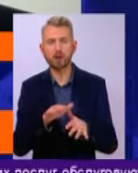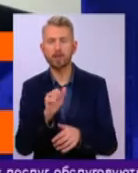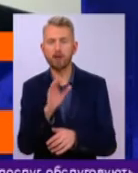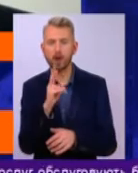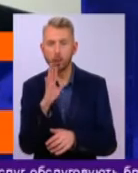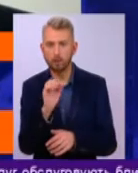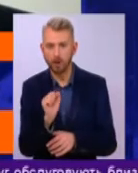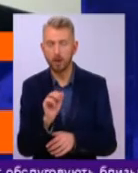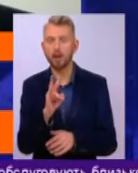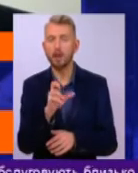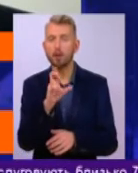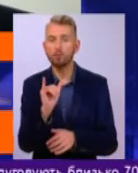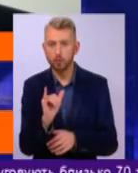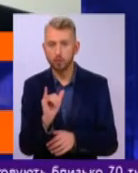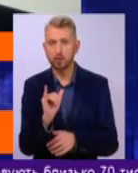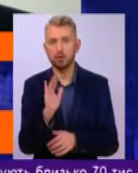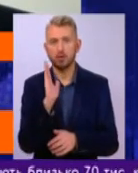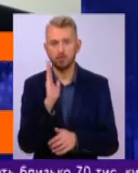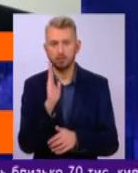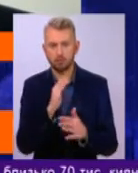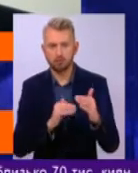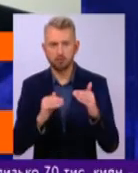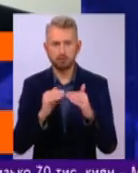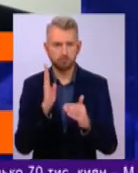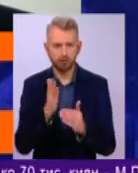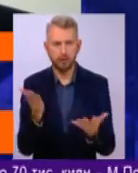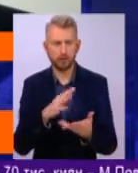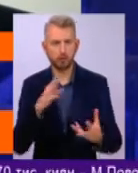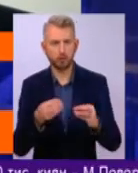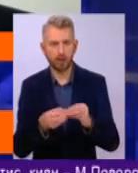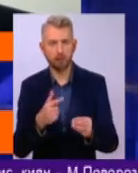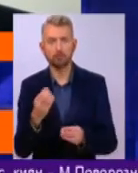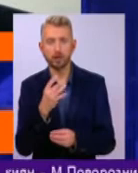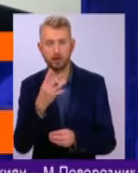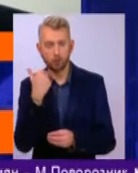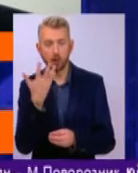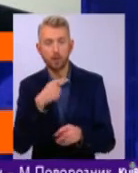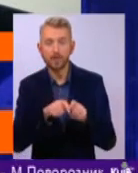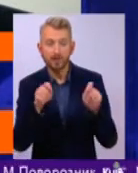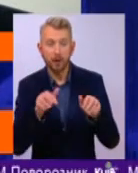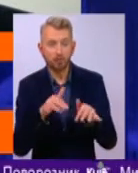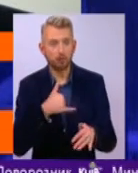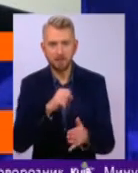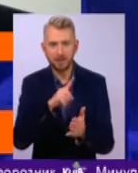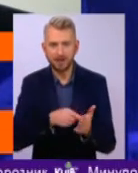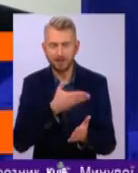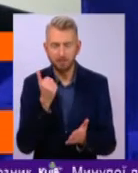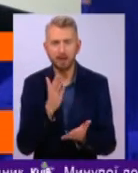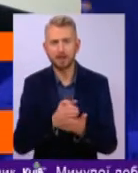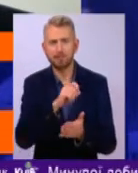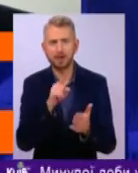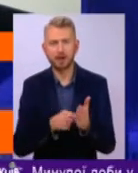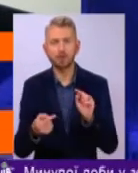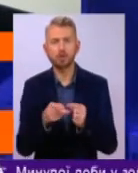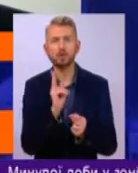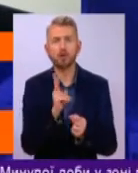Авакова НАБУ вийде на якийсь результат. Тому що, ще раз кажу, коли вони відкривають справу, в мене питань нема. В мене питання тільки щодо того, проти